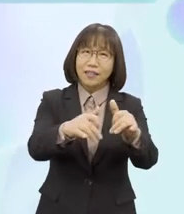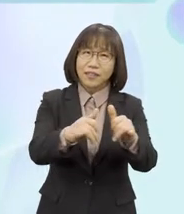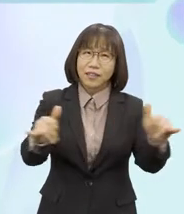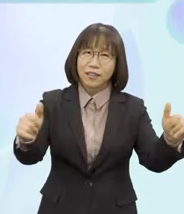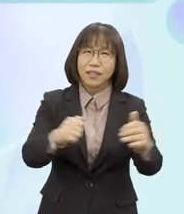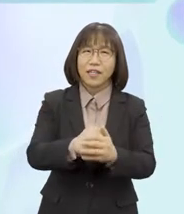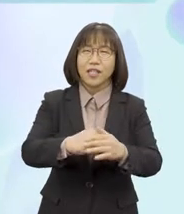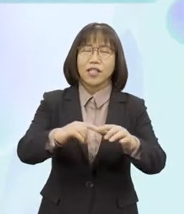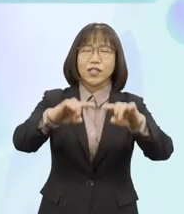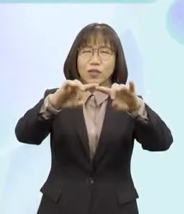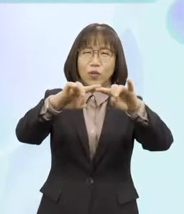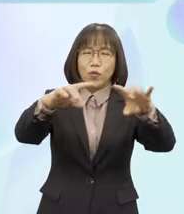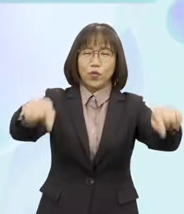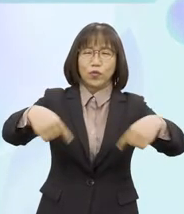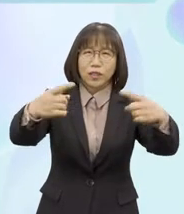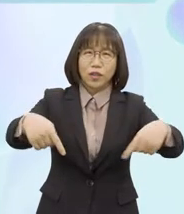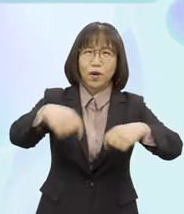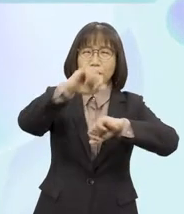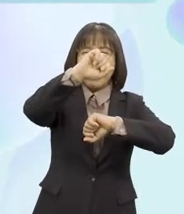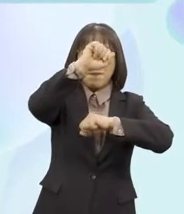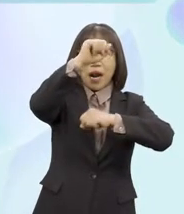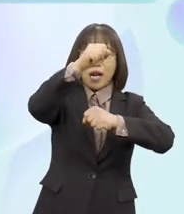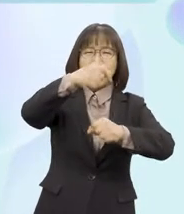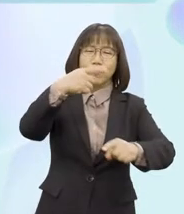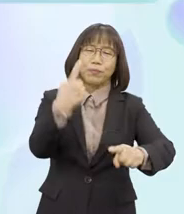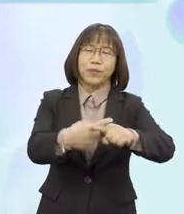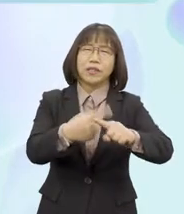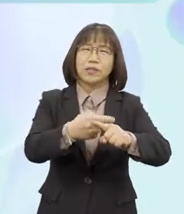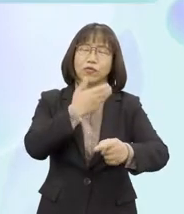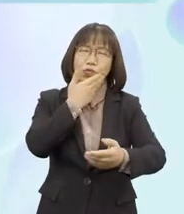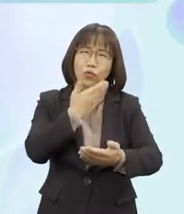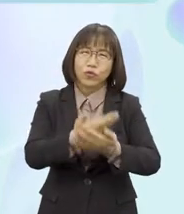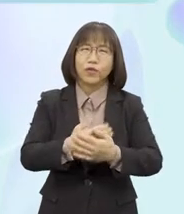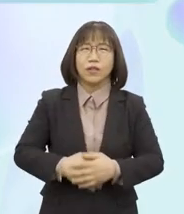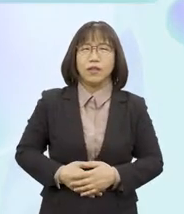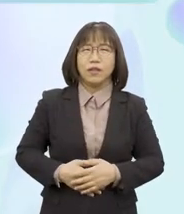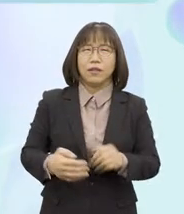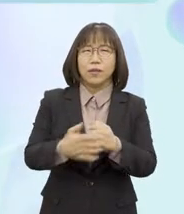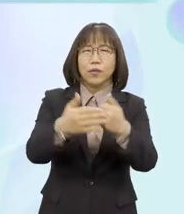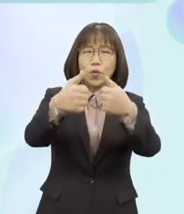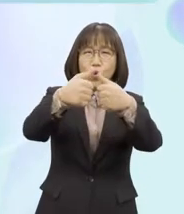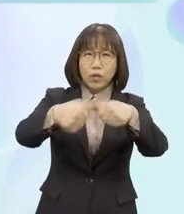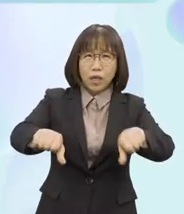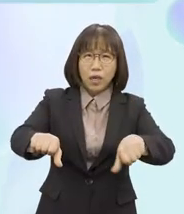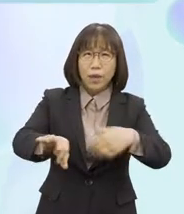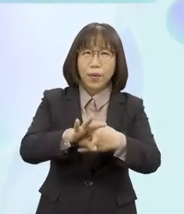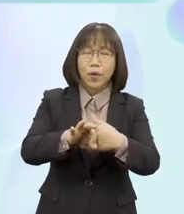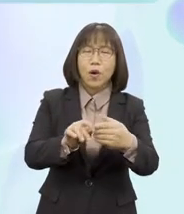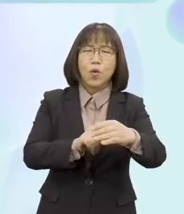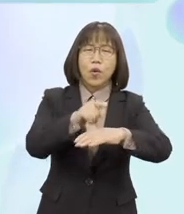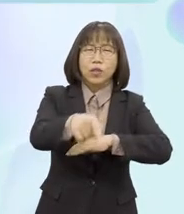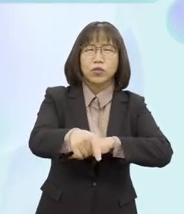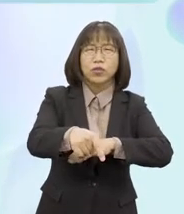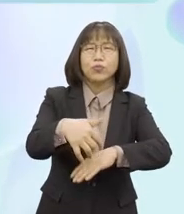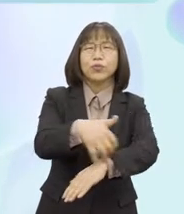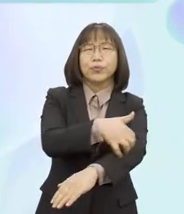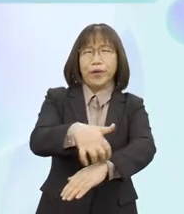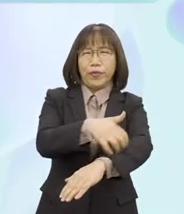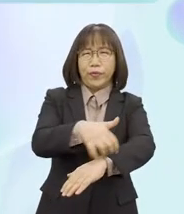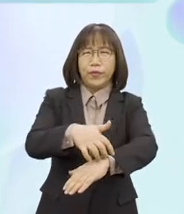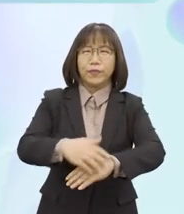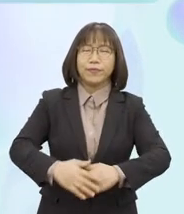장애인분들에게 전동 휠체어는 발이나 다름없는 소중한 존재인데요. 그래서 고장이 나면 거동에 큰 불편이 생길